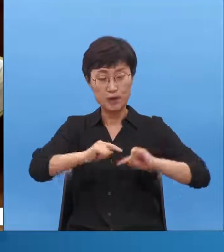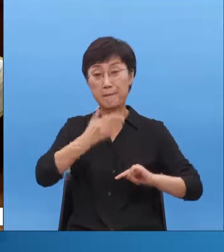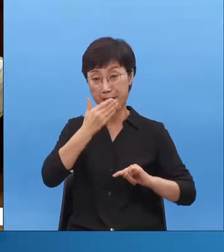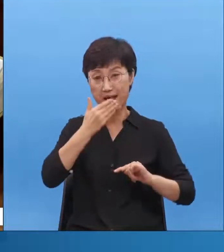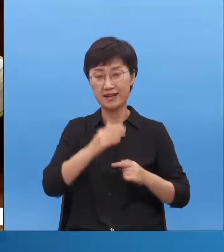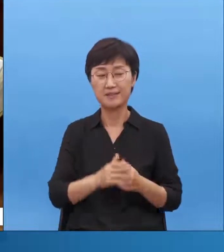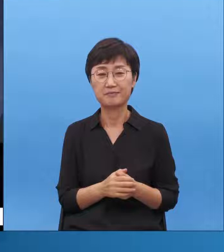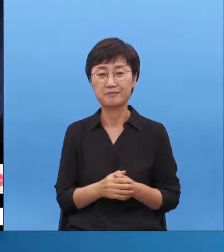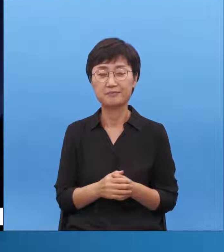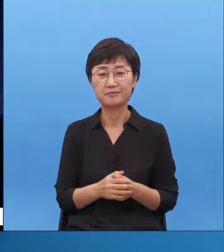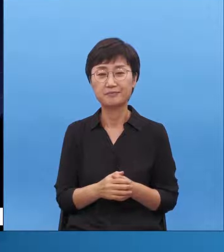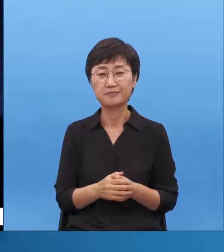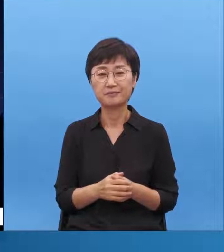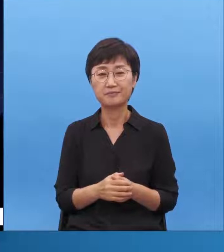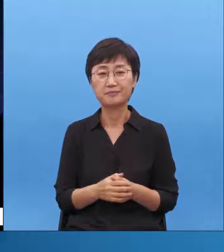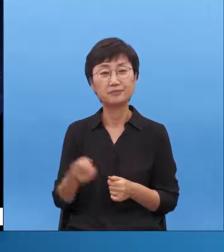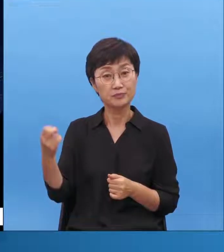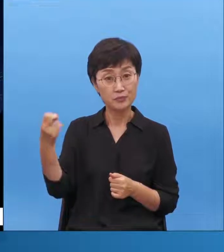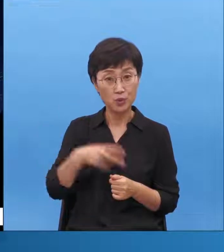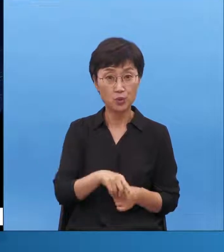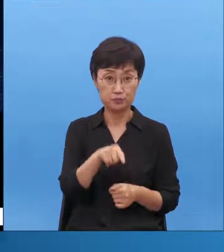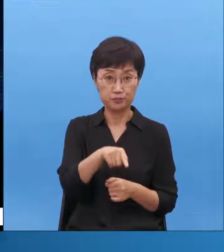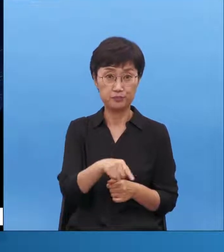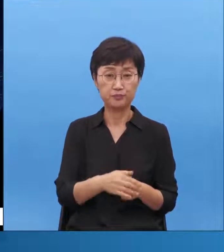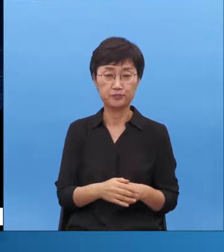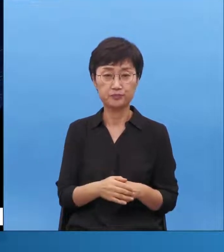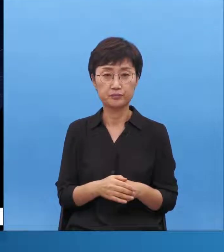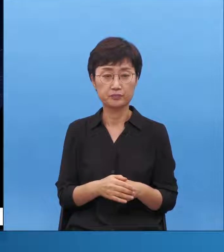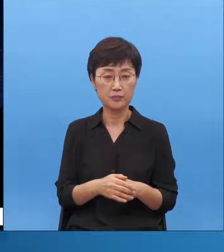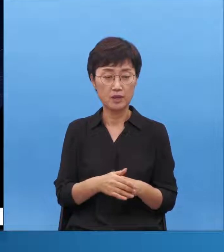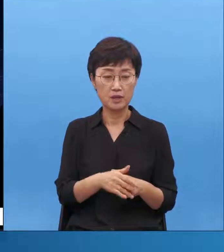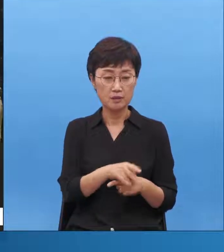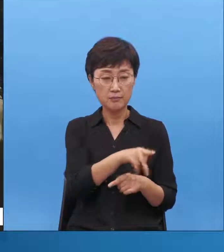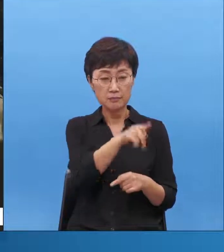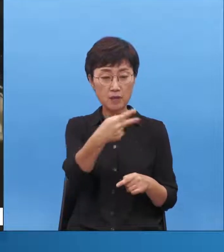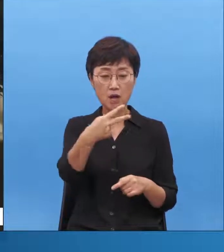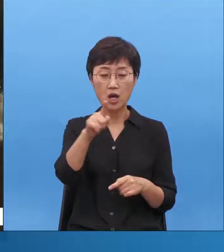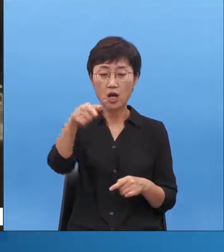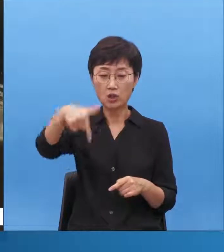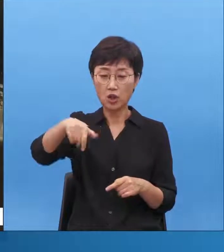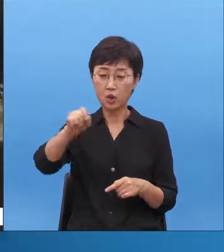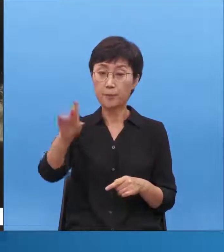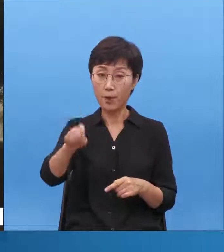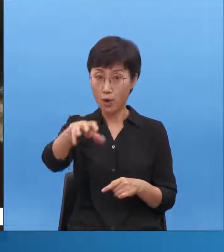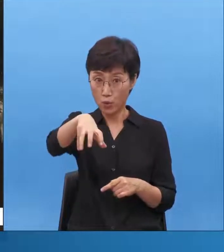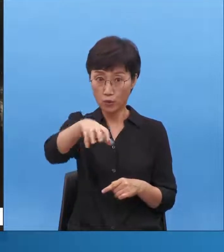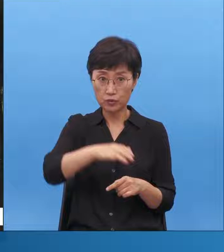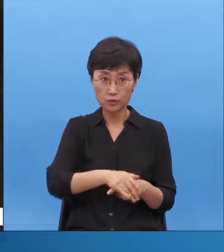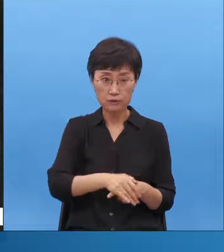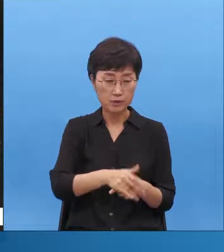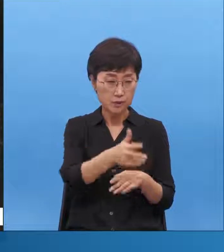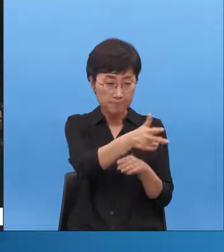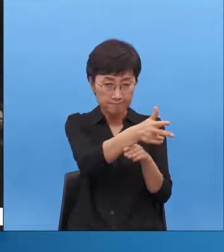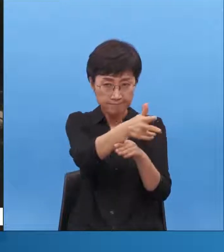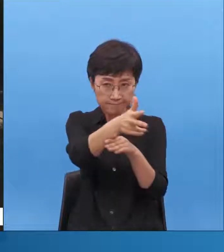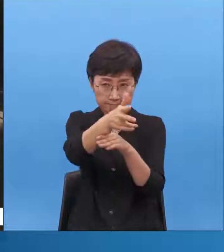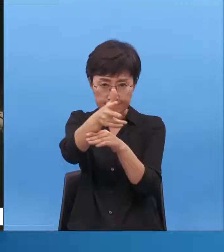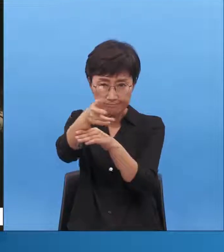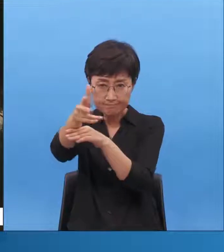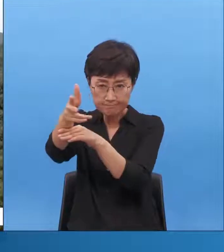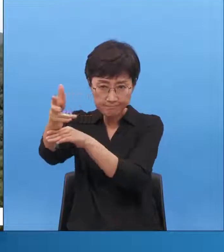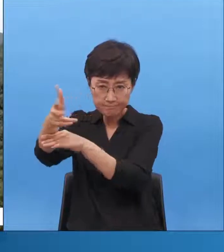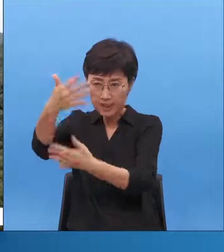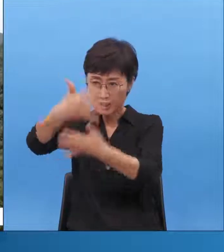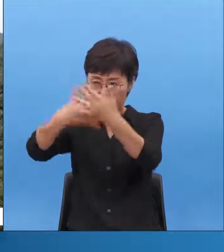있습니다. 또 덕평 RUTC를 영상을 통해 산책하며 말씀을 묵상하는 랜선 산책이 협회 공식